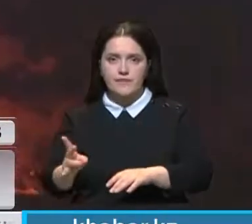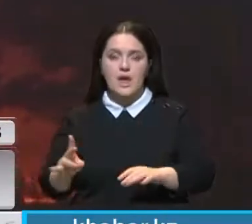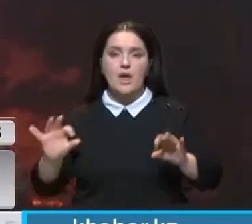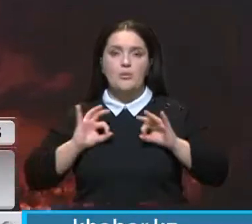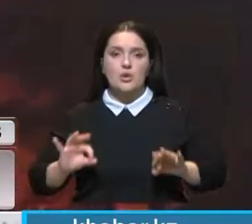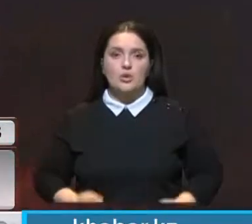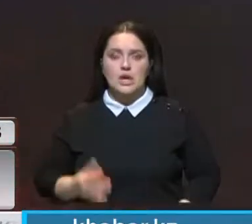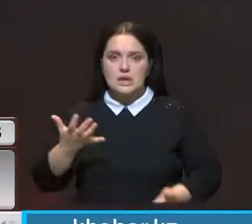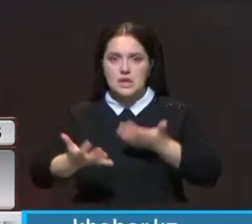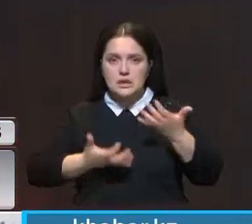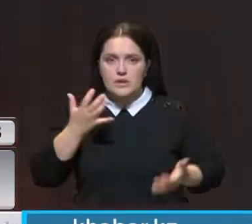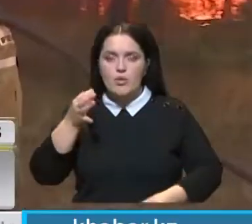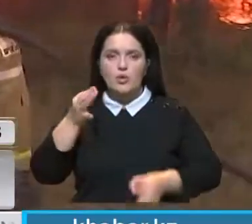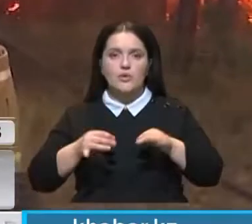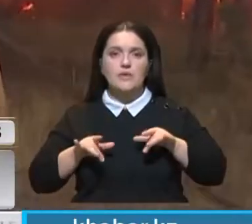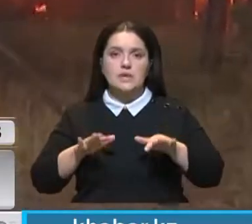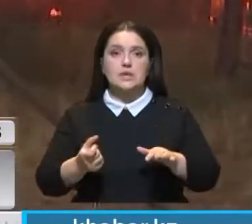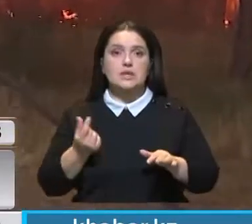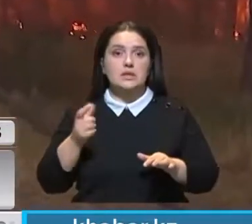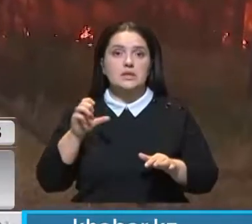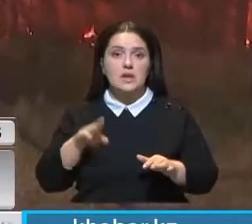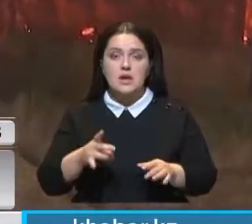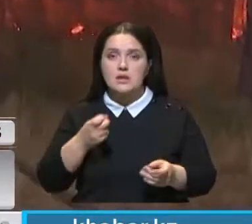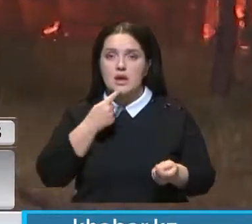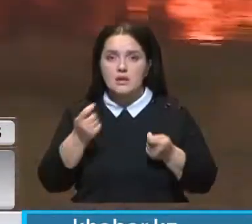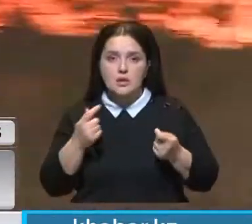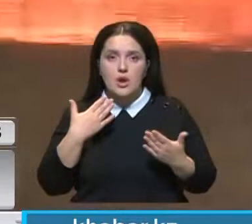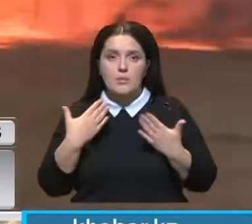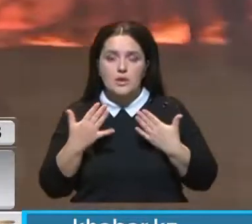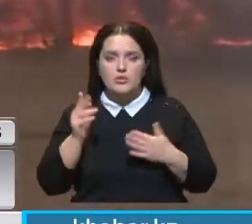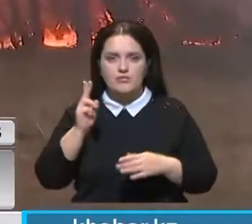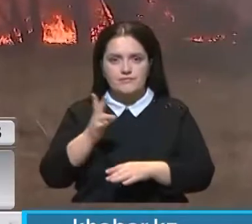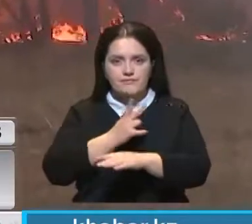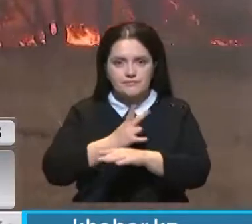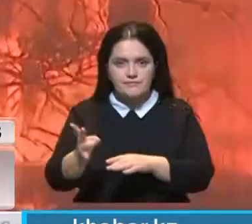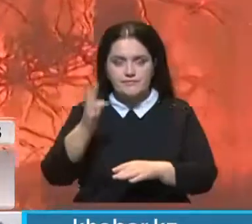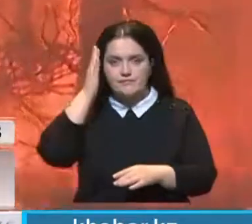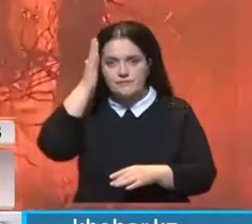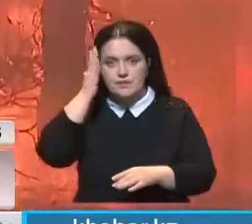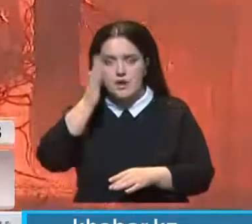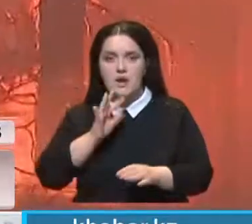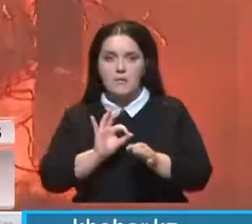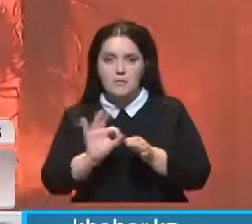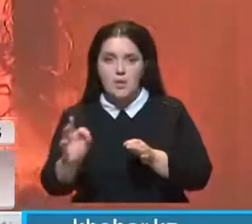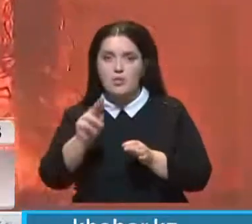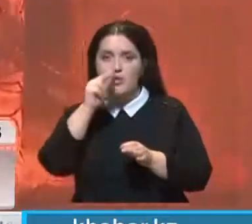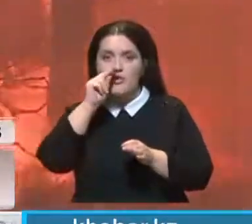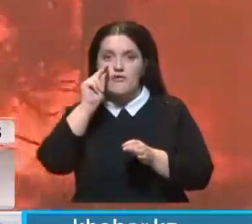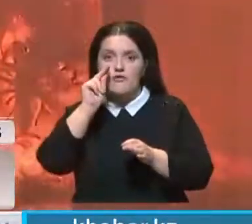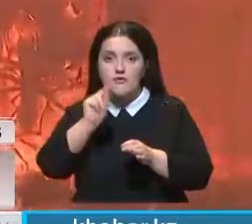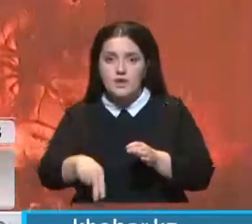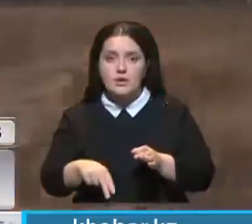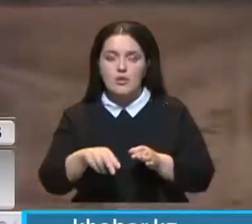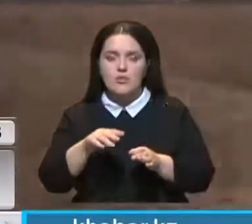прокуратура расследует уголовное дело по нескольким статьям неосторожное обращение и умышленный поджог конкретных виновных заявил юрий